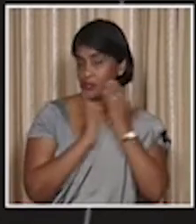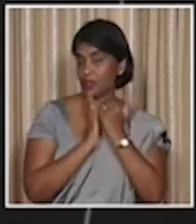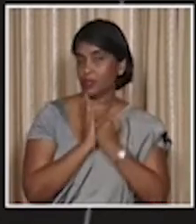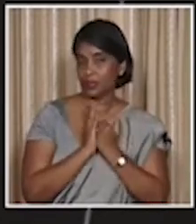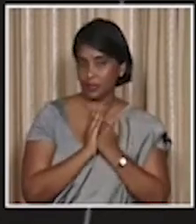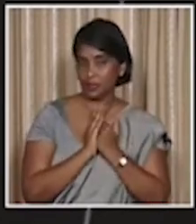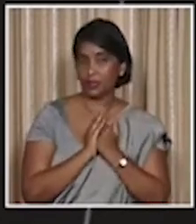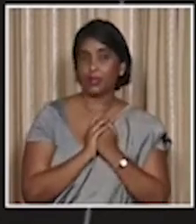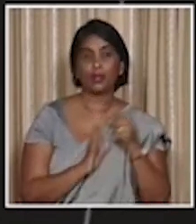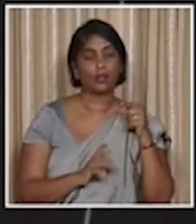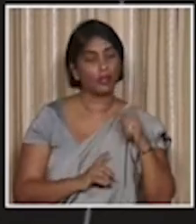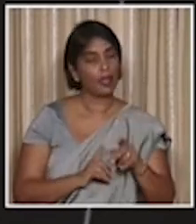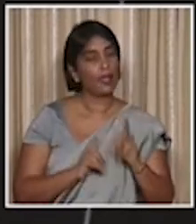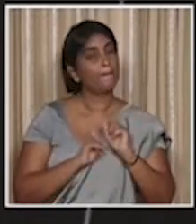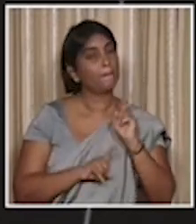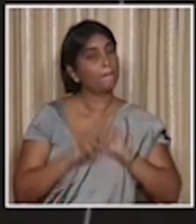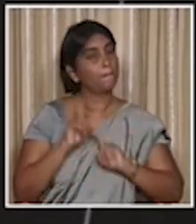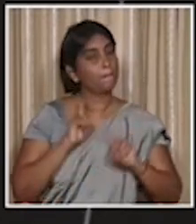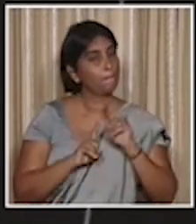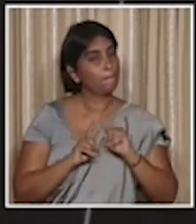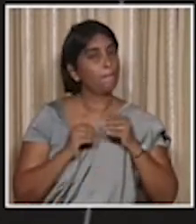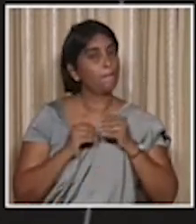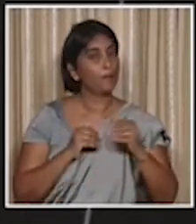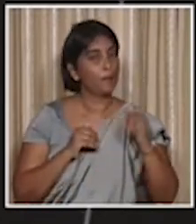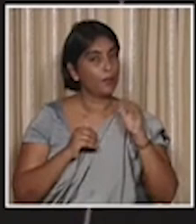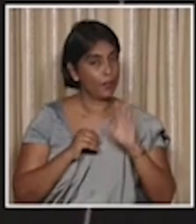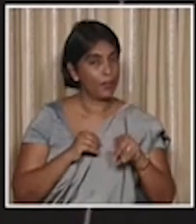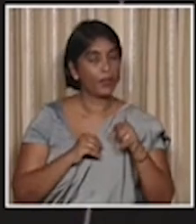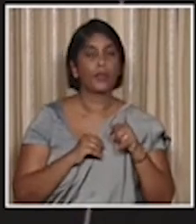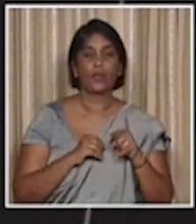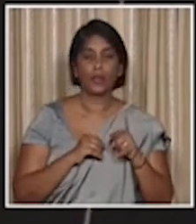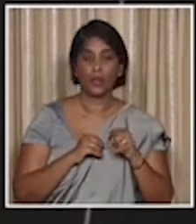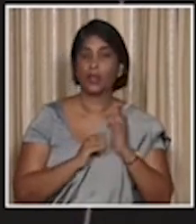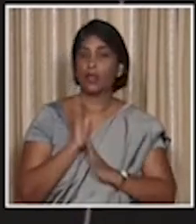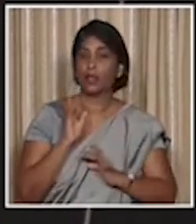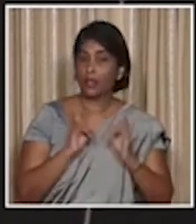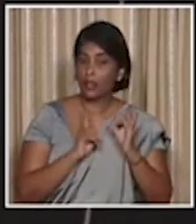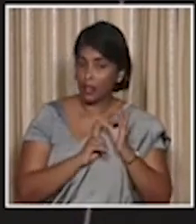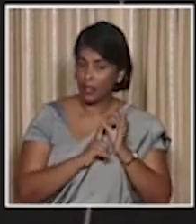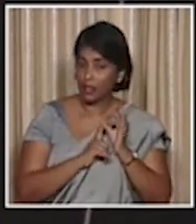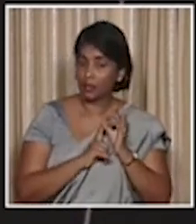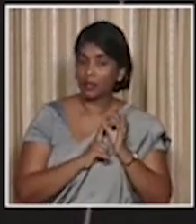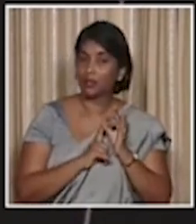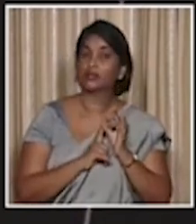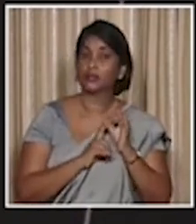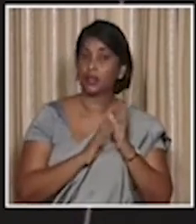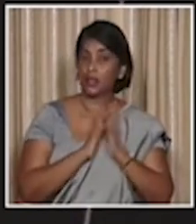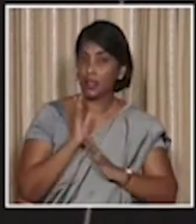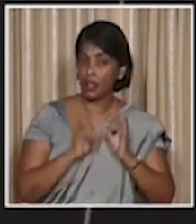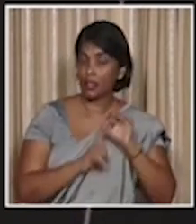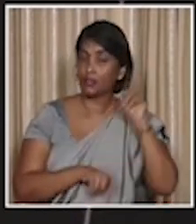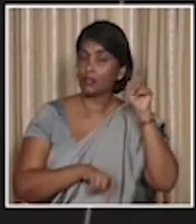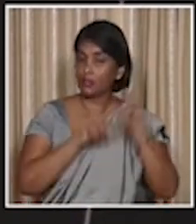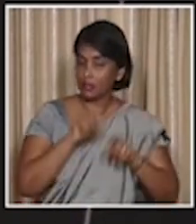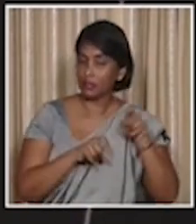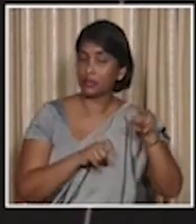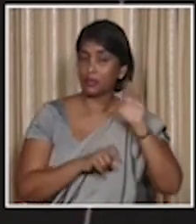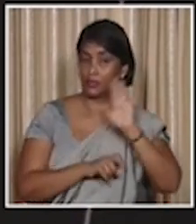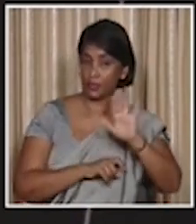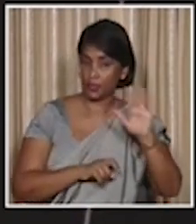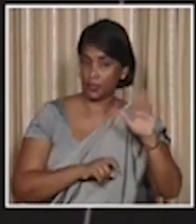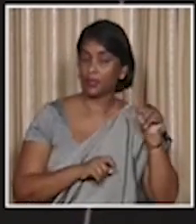වල. මේ පාර්ලිමේන්තුව තුලම සිටිනා මන්ත්‍රීතුමා Mantri Tumanla